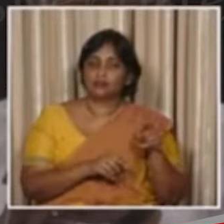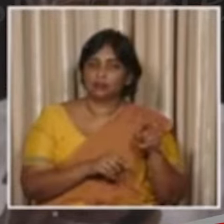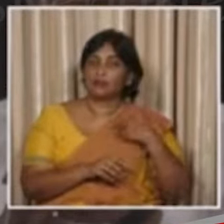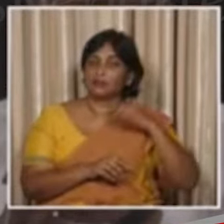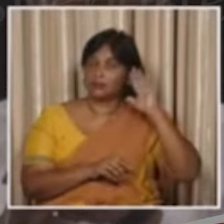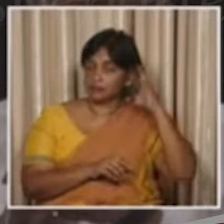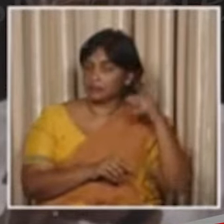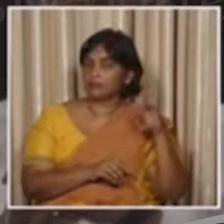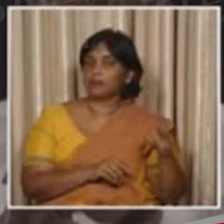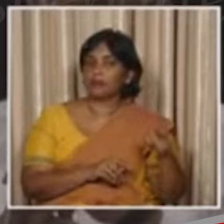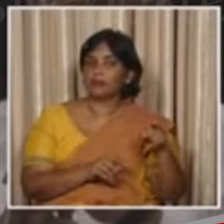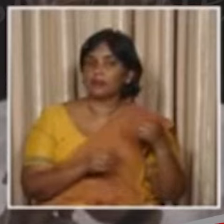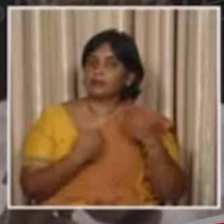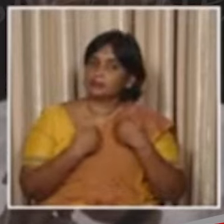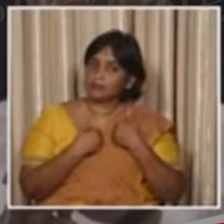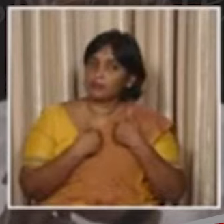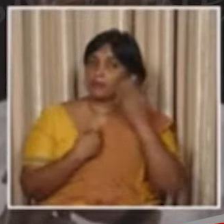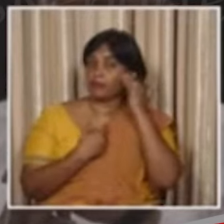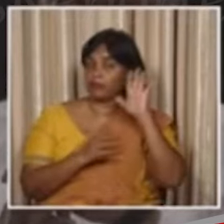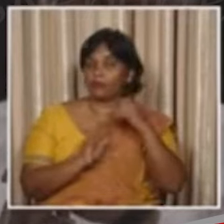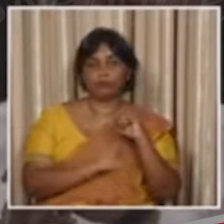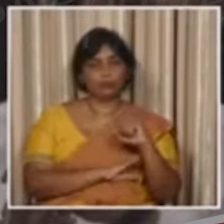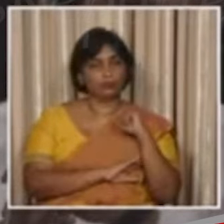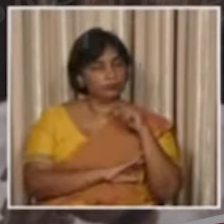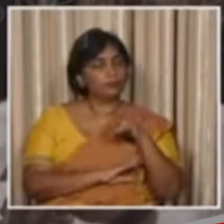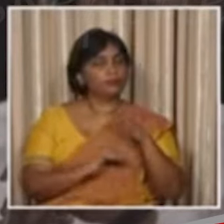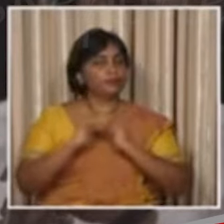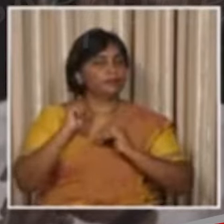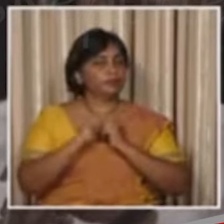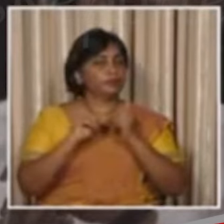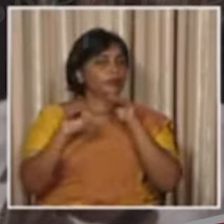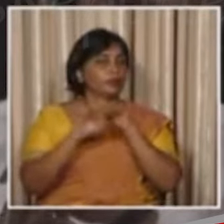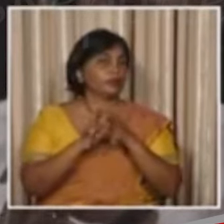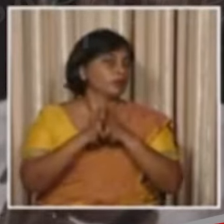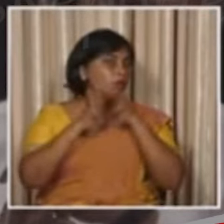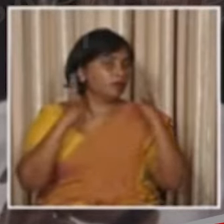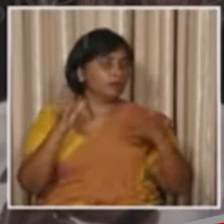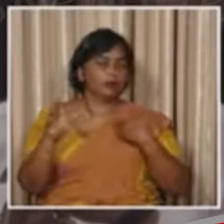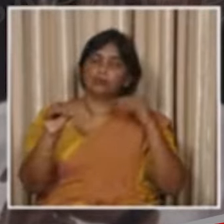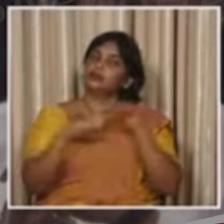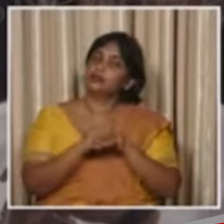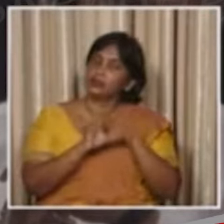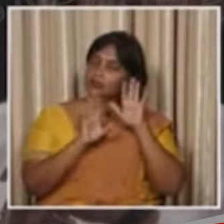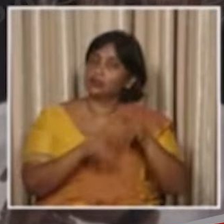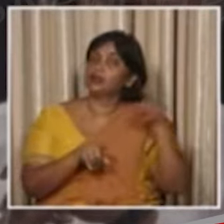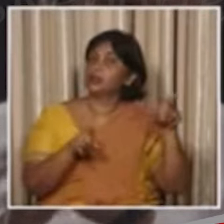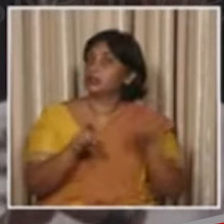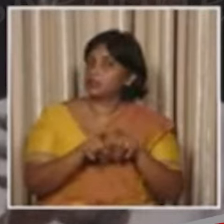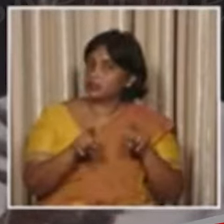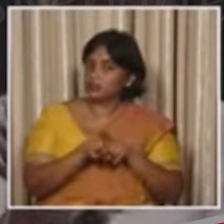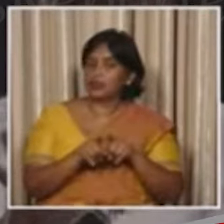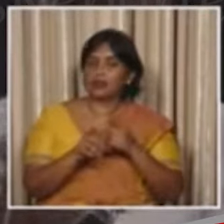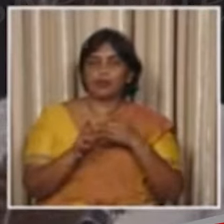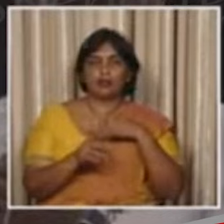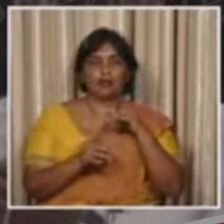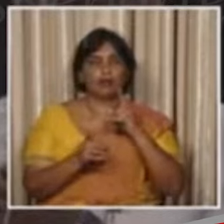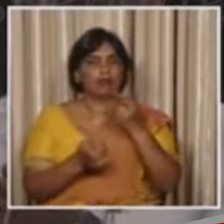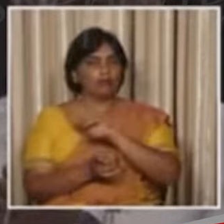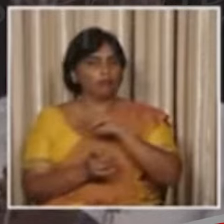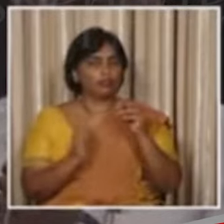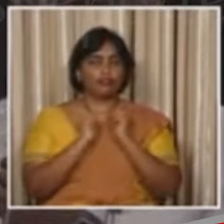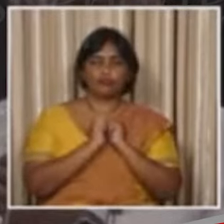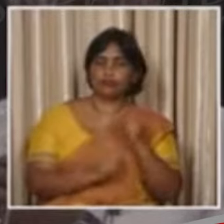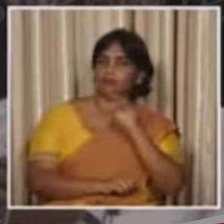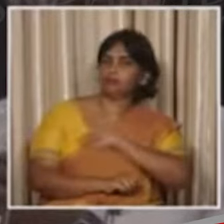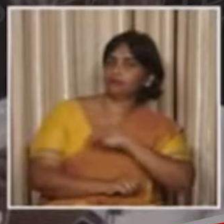විශේෂයෙන්ම එතනදී අපේ කාන්තා ශ්‍රමිකයන් ශ්‍රම බලකායට වැඩි වැඩියෙන් එකතු කර ගැනීම සඳහා, ඒ වගේම පාර්ට් ටයිම් ජොබ් කරන්න,